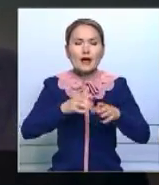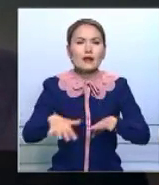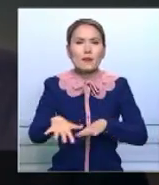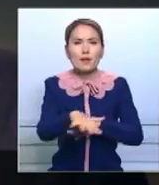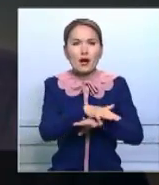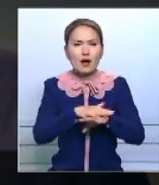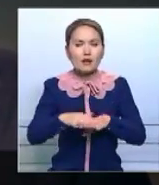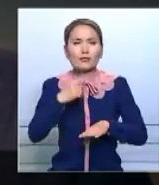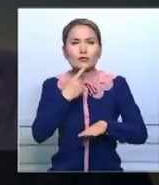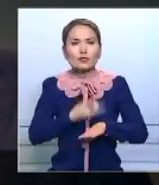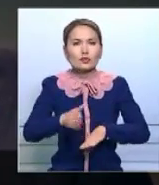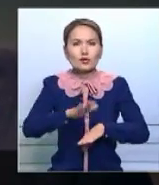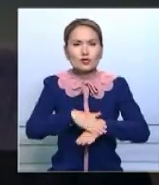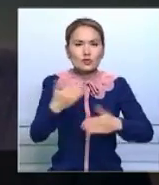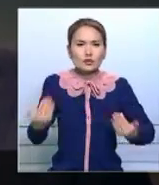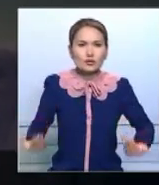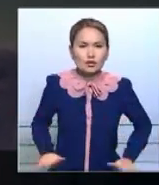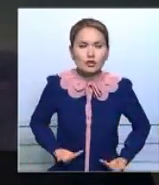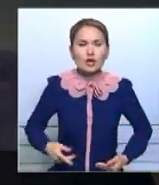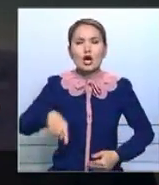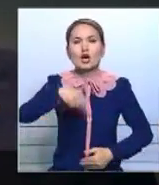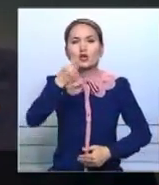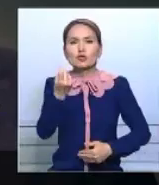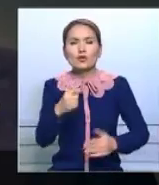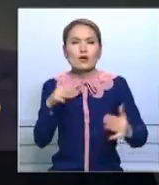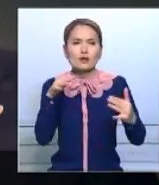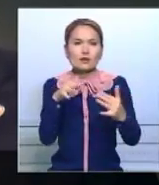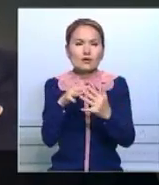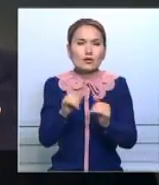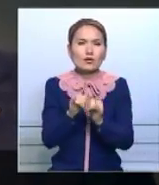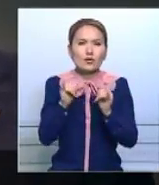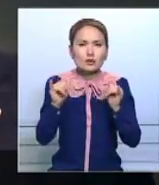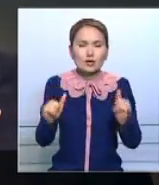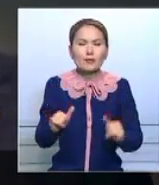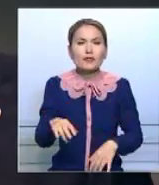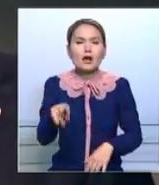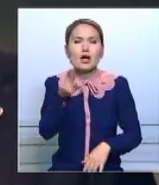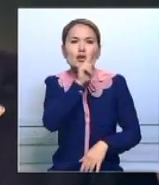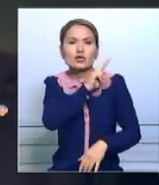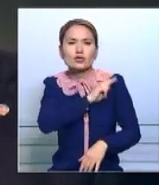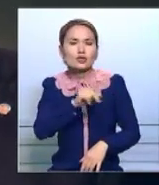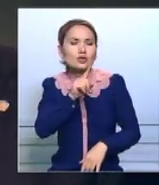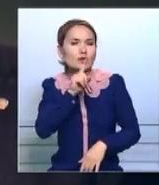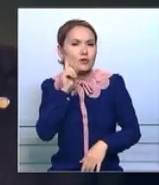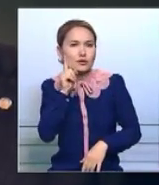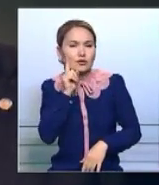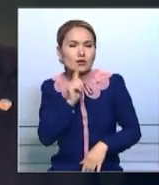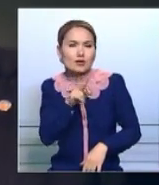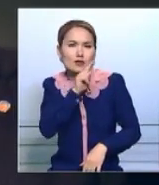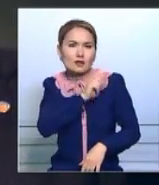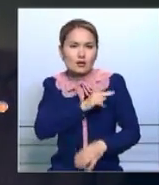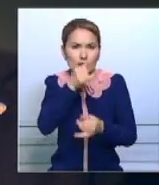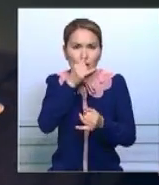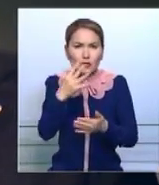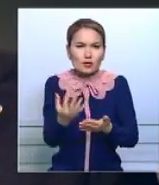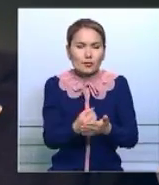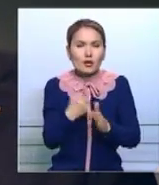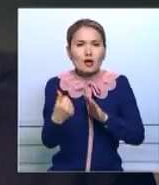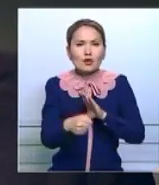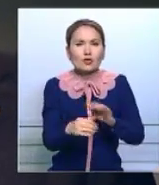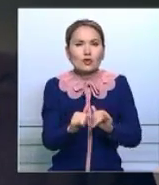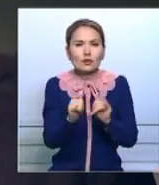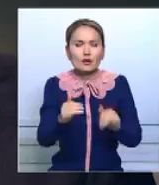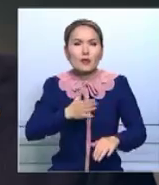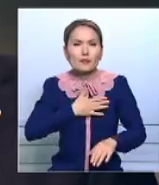қилы қиындықтарды бастан өткеруде. Жастардың жұмыссыздығы мен радикализмде өршіп тұр. Біз осындай түйткілдермен бірлесе күресуіміз